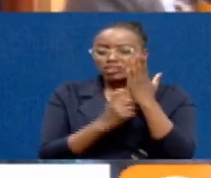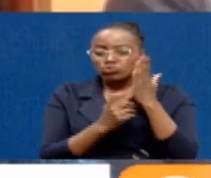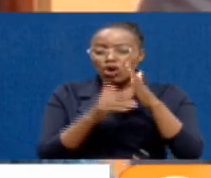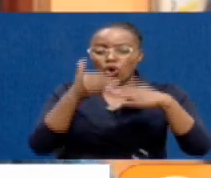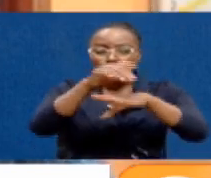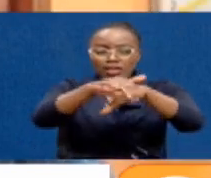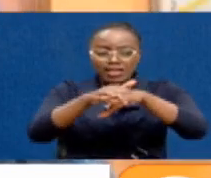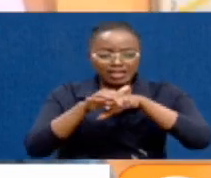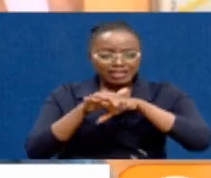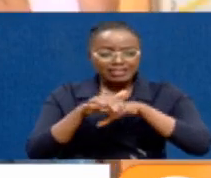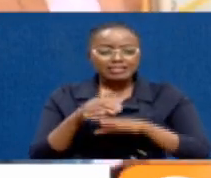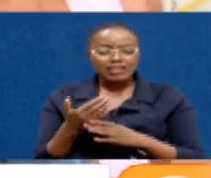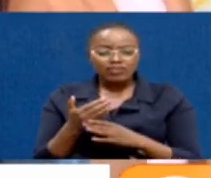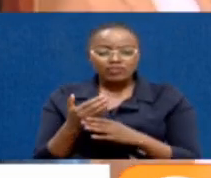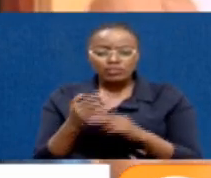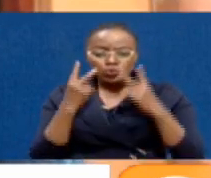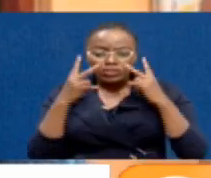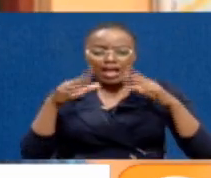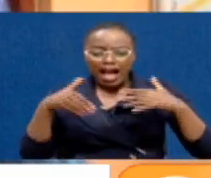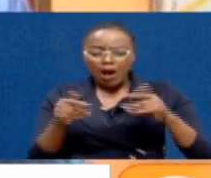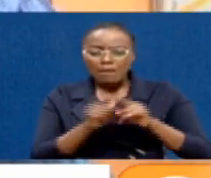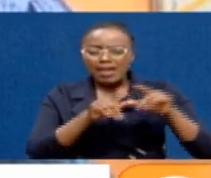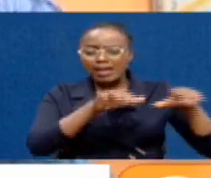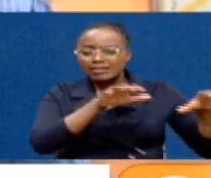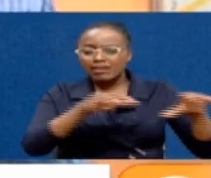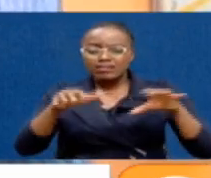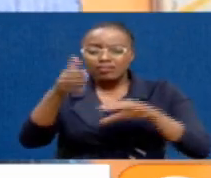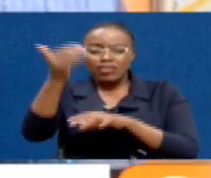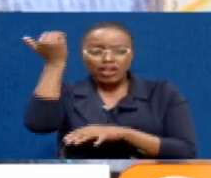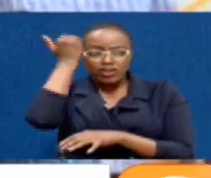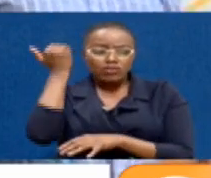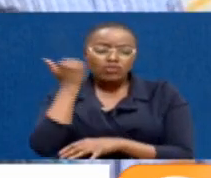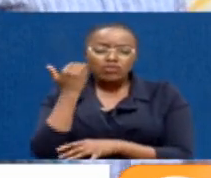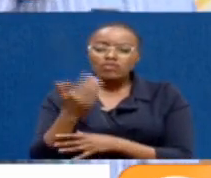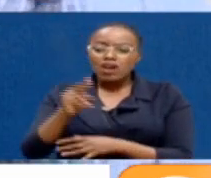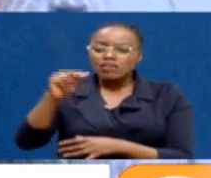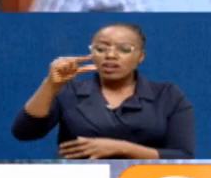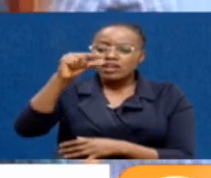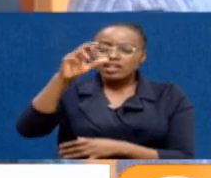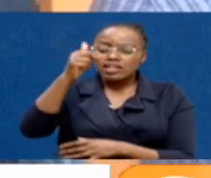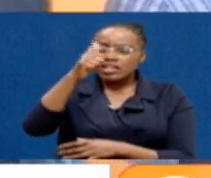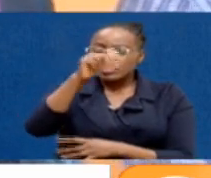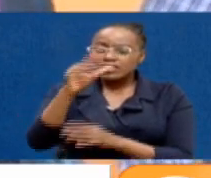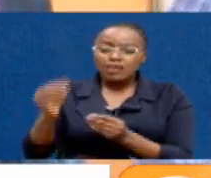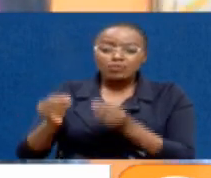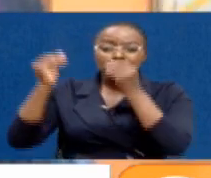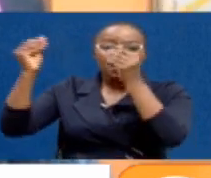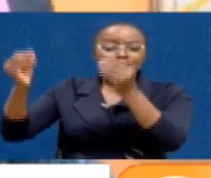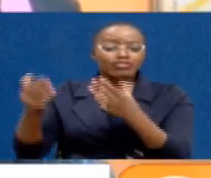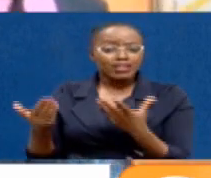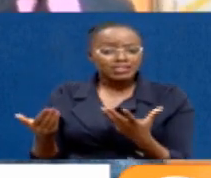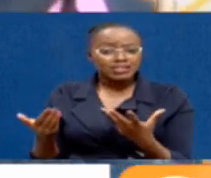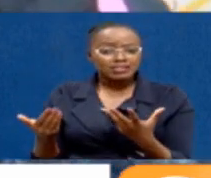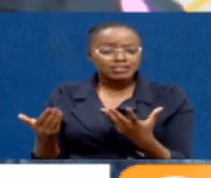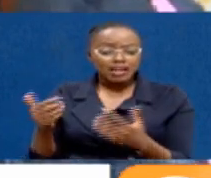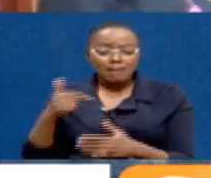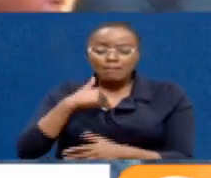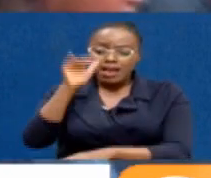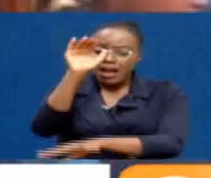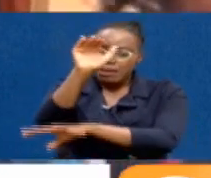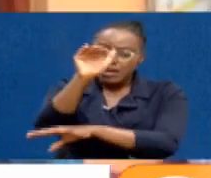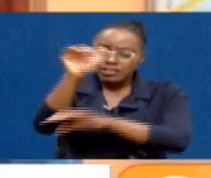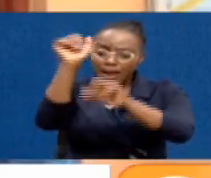mtoto amekuwa nikuja kuona vile nadhulumiwa kwa koti kila siku. Gilitas wametolewa kwa sacrifice. Na mimi